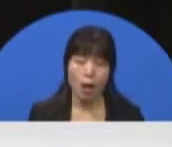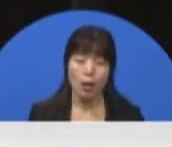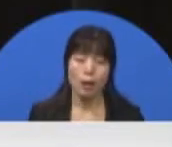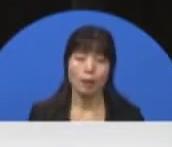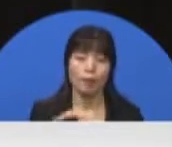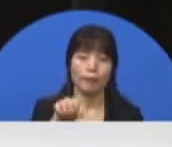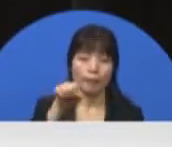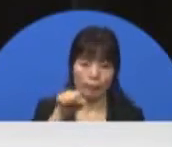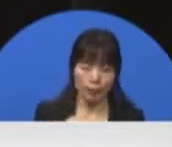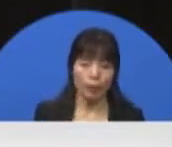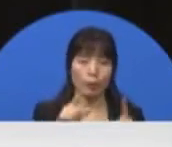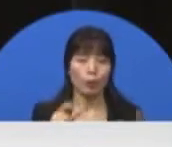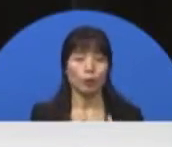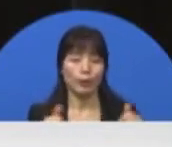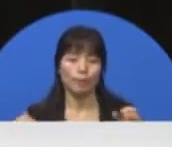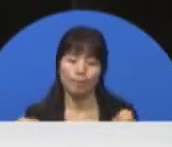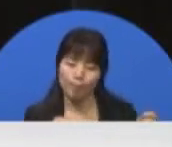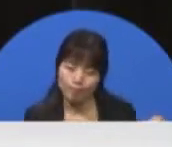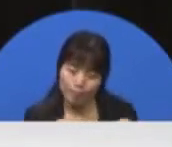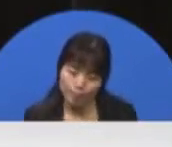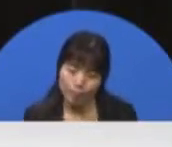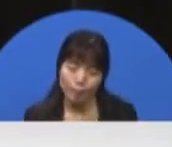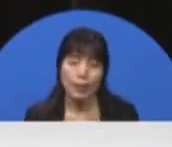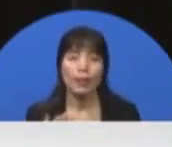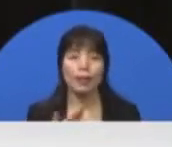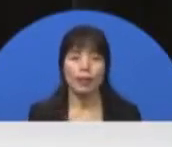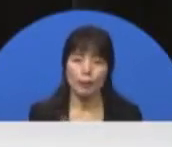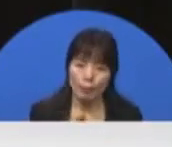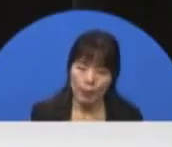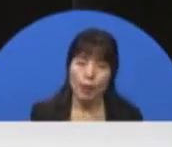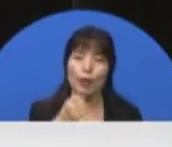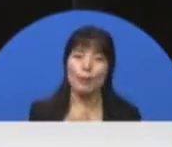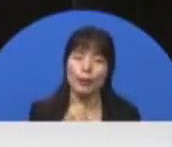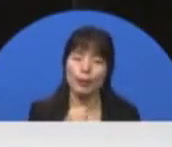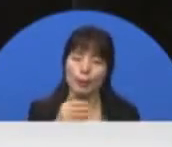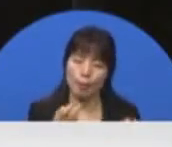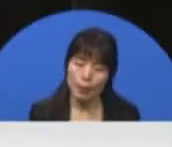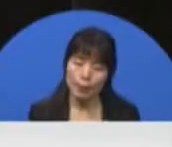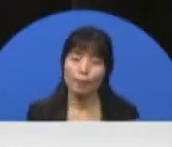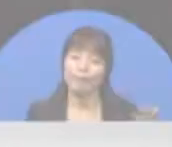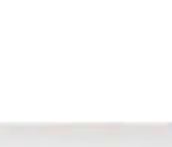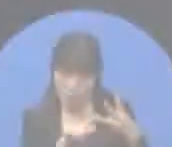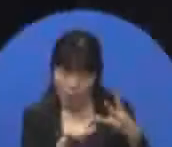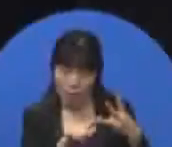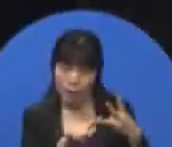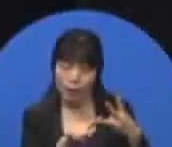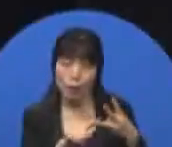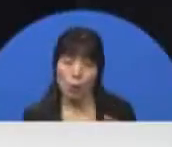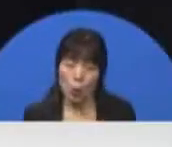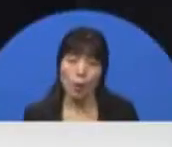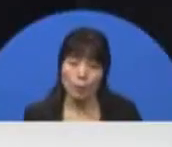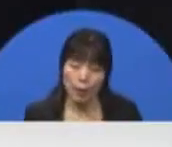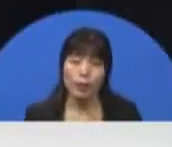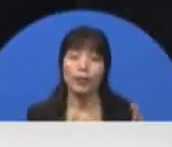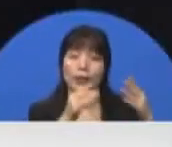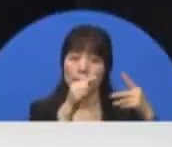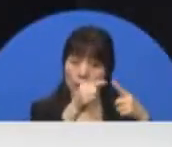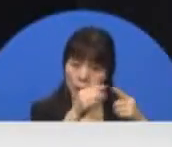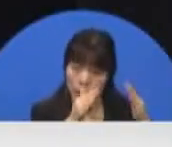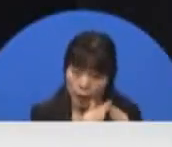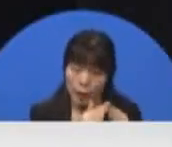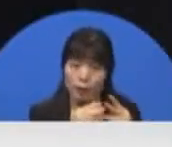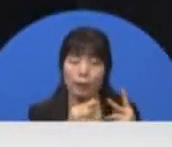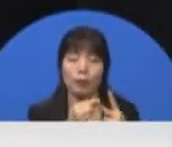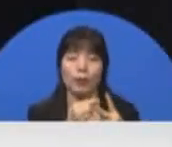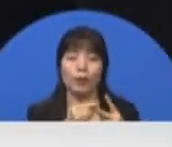제가 주민들과 대화를 나눠서 개발 방안을 확정하고 제가 정리하도록 하겠습니다. 주거, 교통,